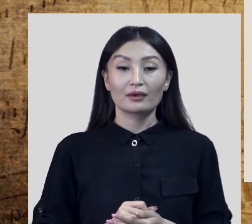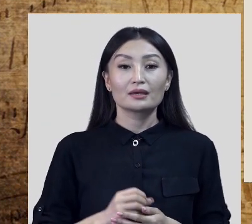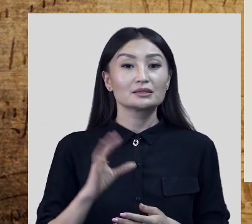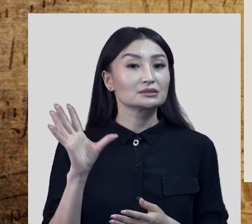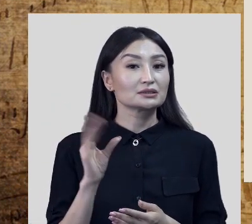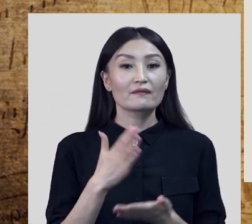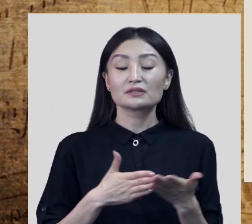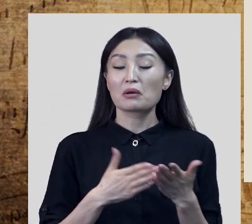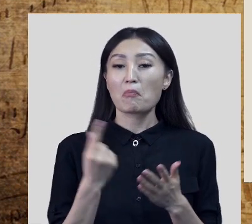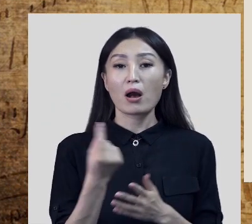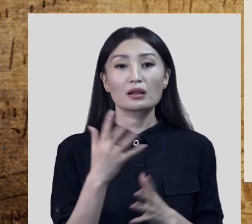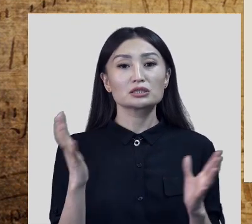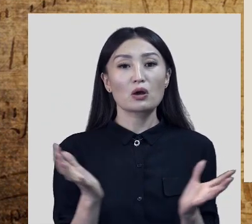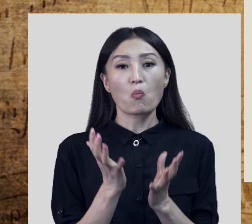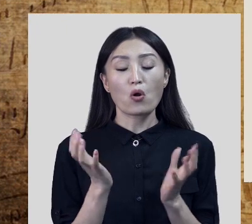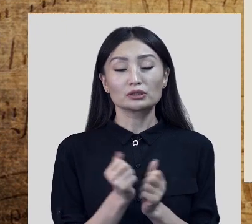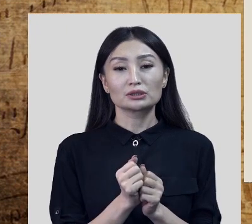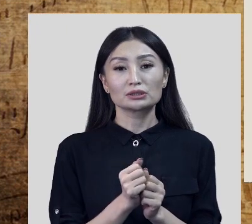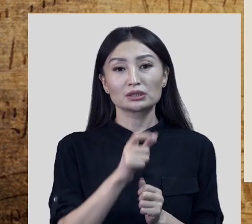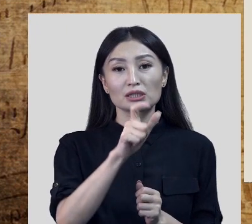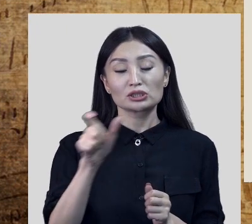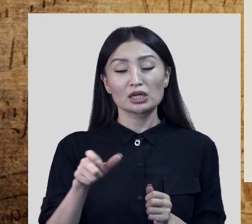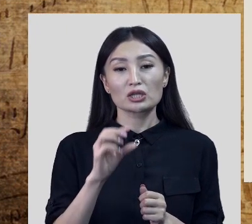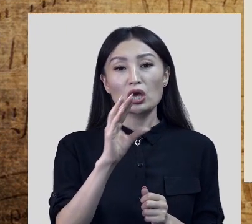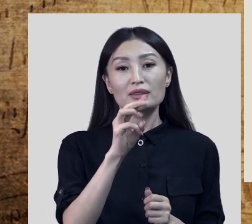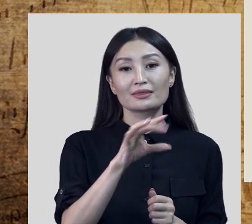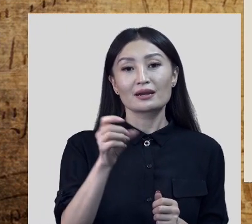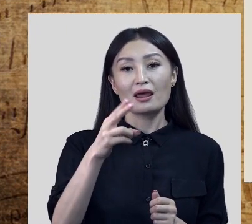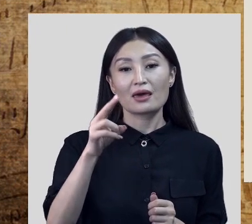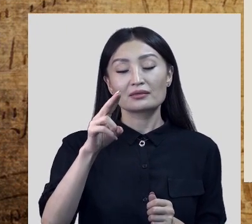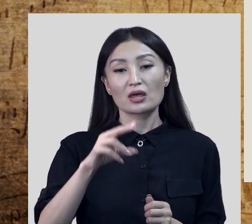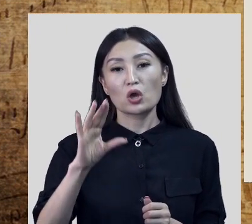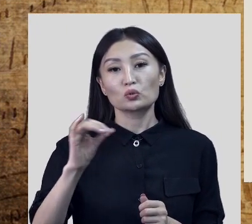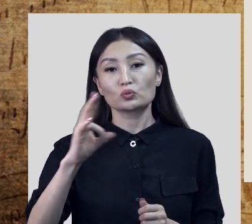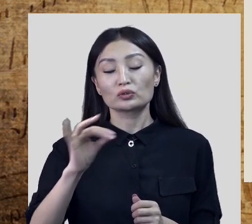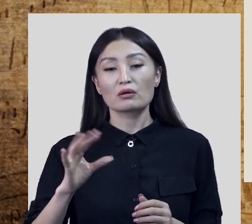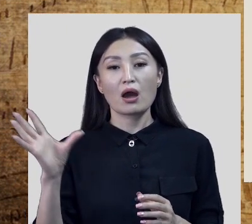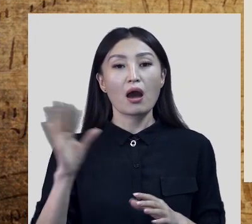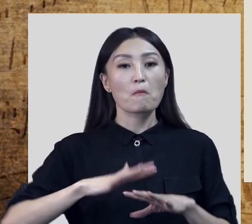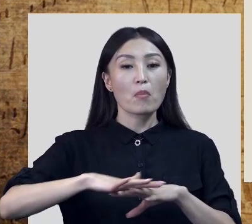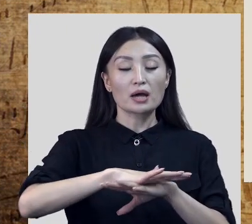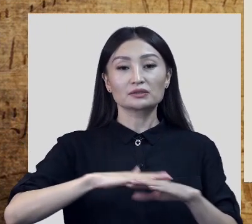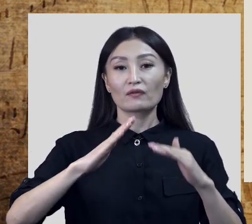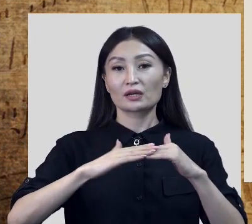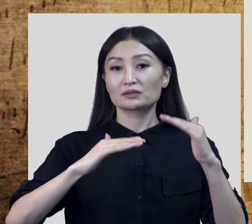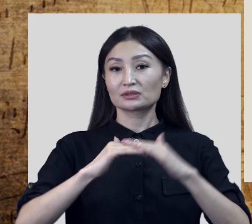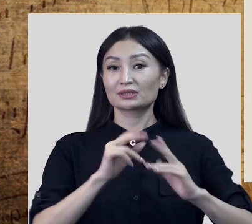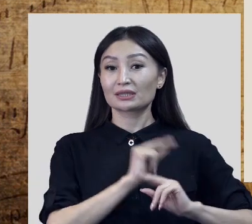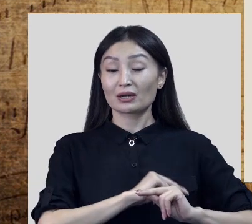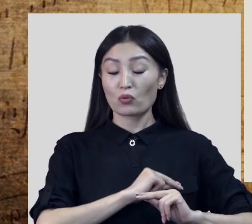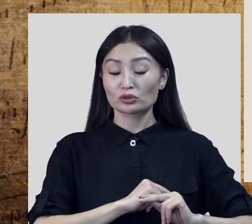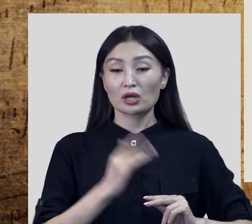совсем мало заботились член аристократических trade union а массах квалифицированных рабочих которые по-прежнему